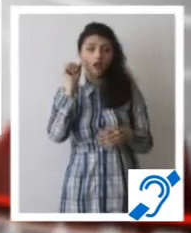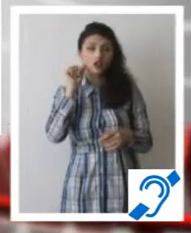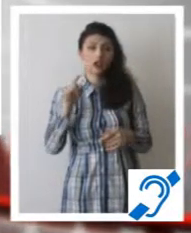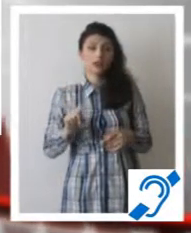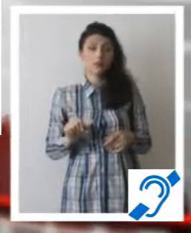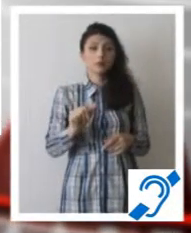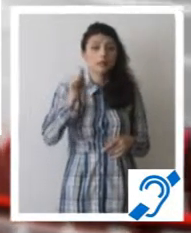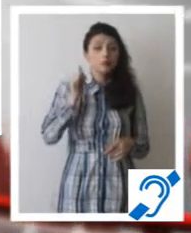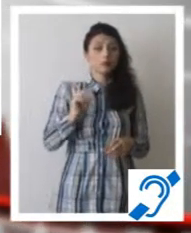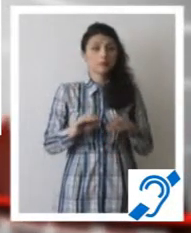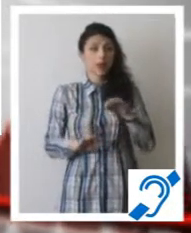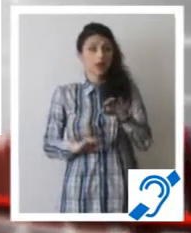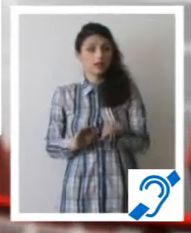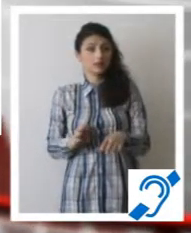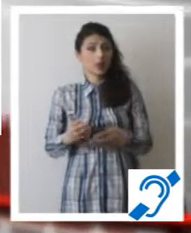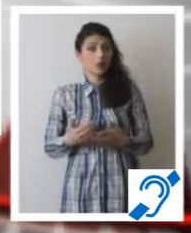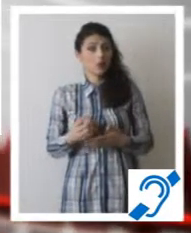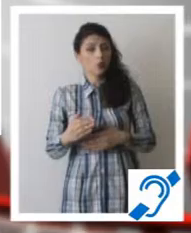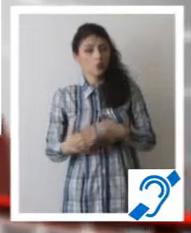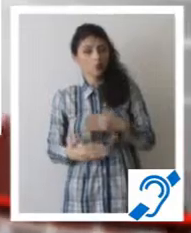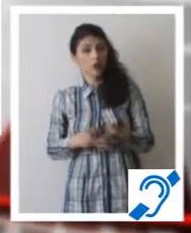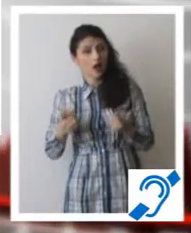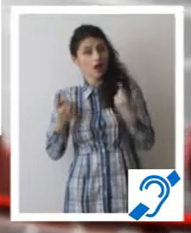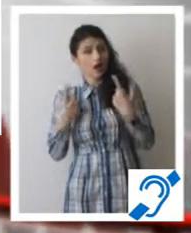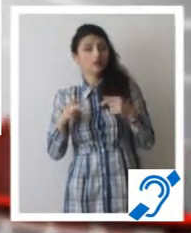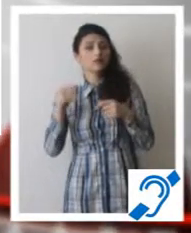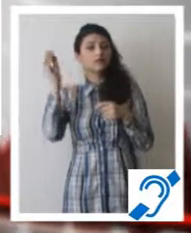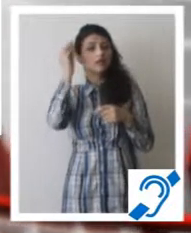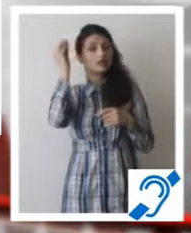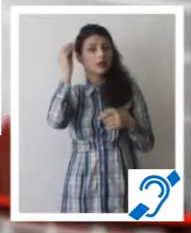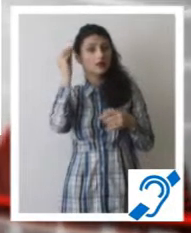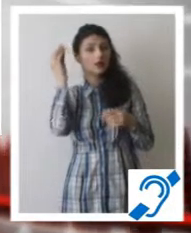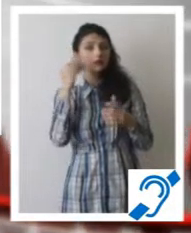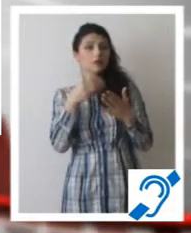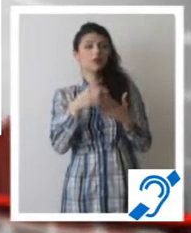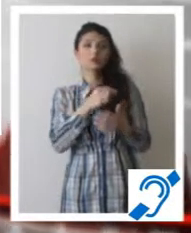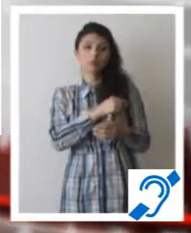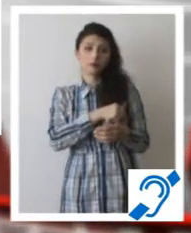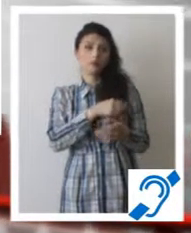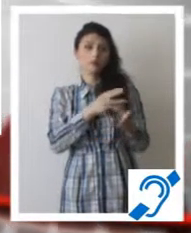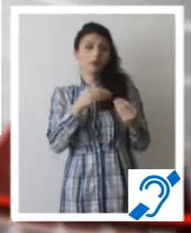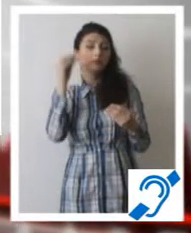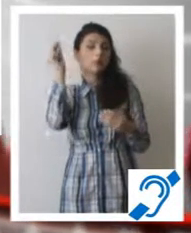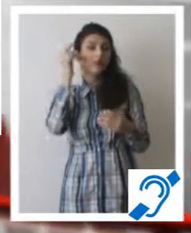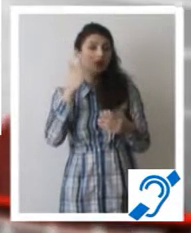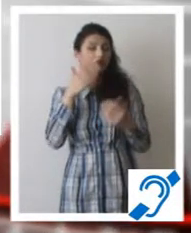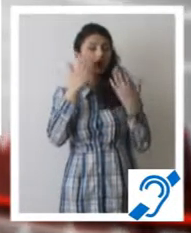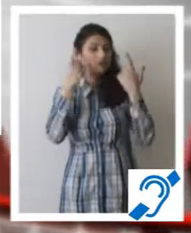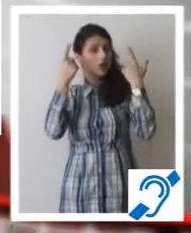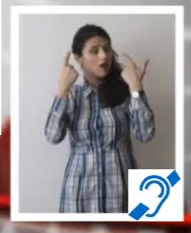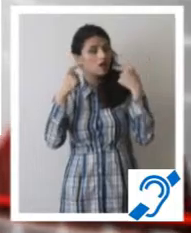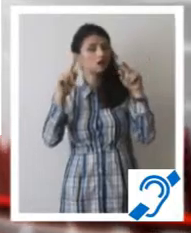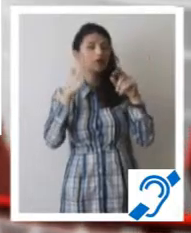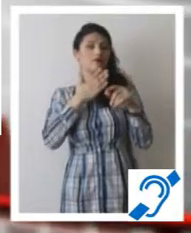pas spre un alt gen de învățământ unde de fapt trebuie să ajunge. Programul de